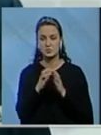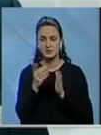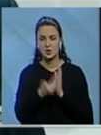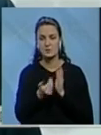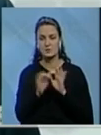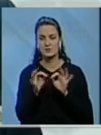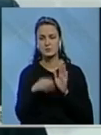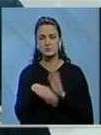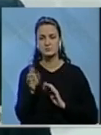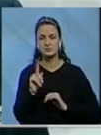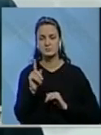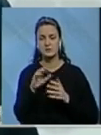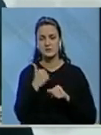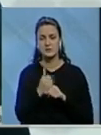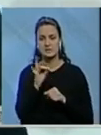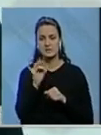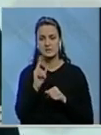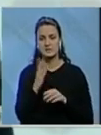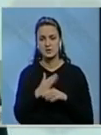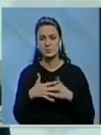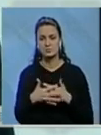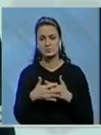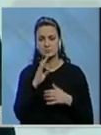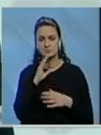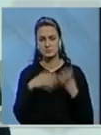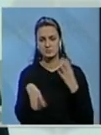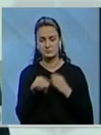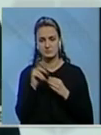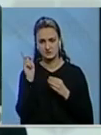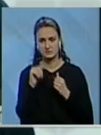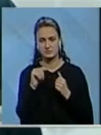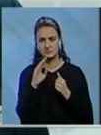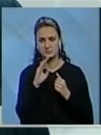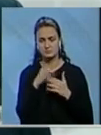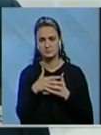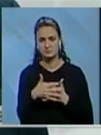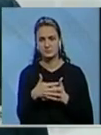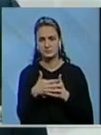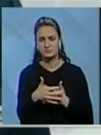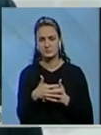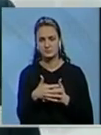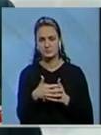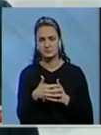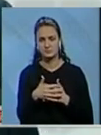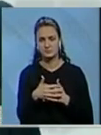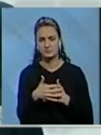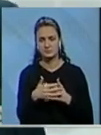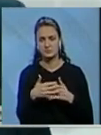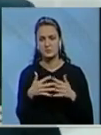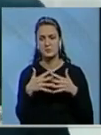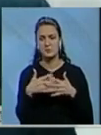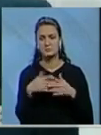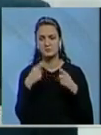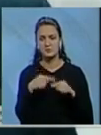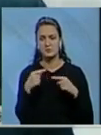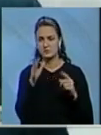არის, რომ მთავარი რის ჯგუფი ჩვენთვის დღეს გახლავთ ორსული ქალბატონები, მოგესალმებით. ფეხმძიმობას ერთი პერიოდი არ აქვს, ხო? სხვადასხვა